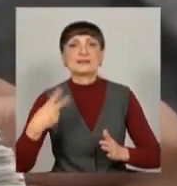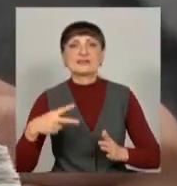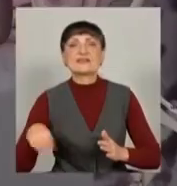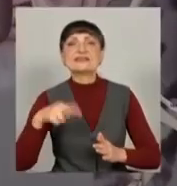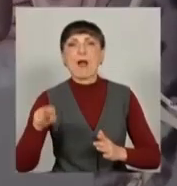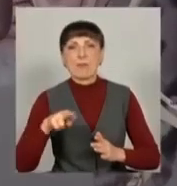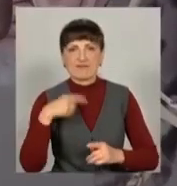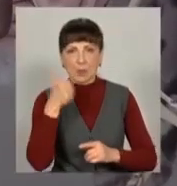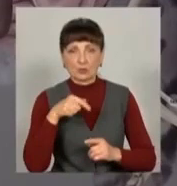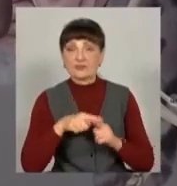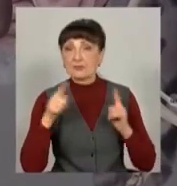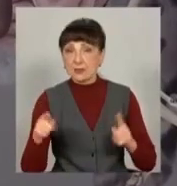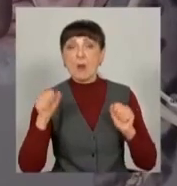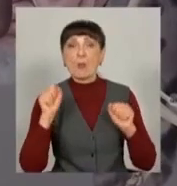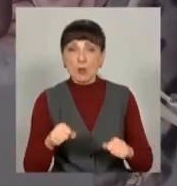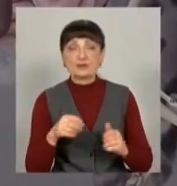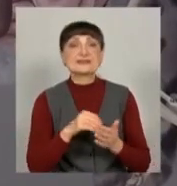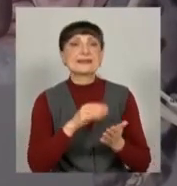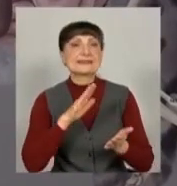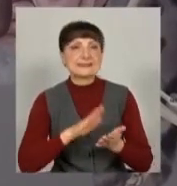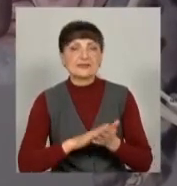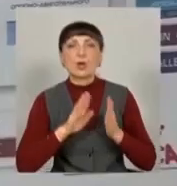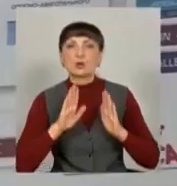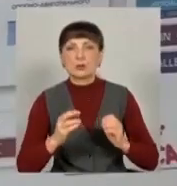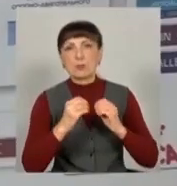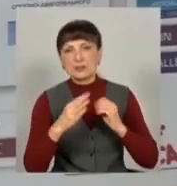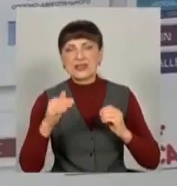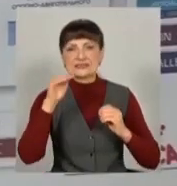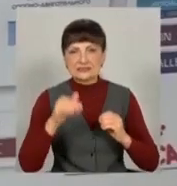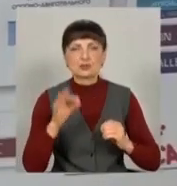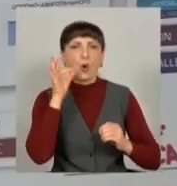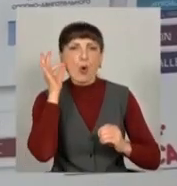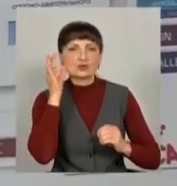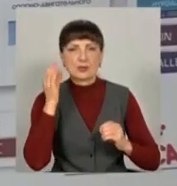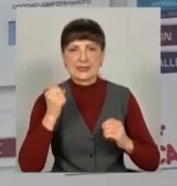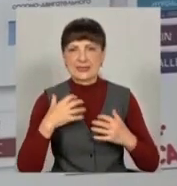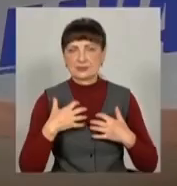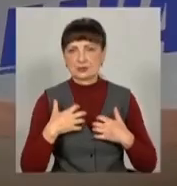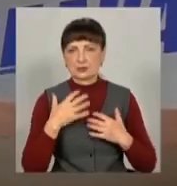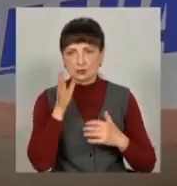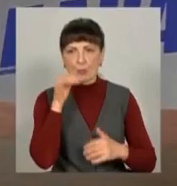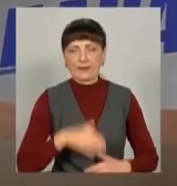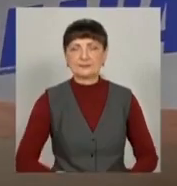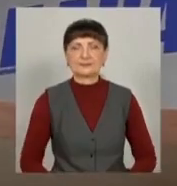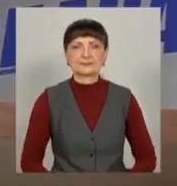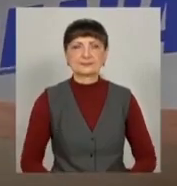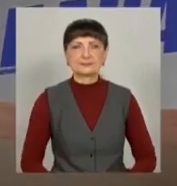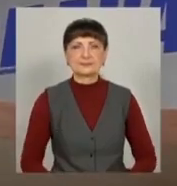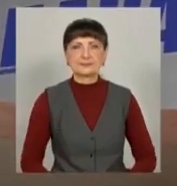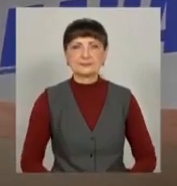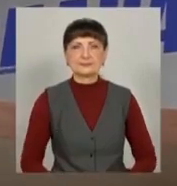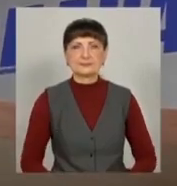этого года. За этот период можно будет зарегистрировать только 15 тысяч кошек и собак. Аида Иманали, Ганикалуов, телеканал Алматы.